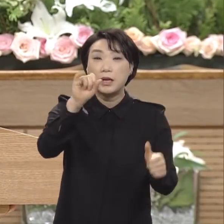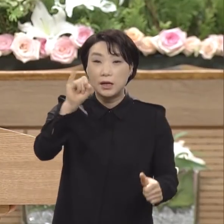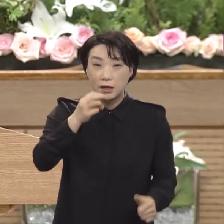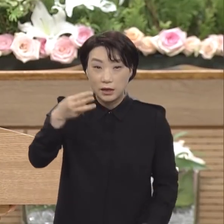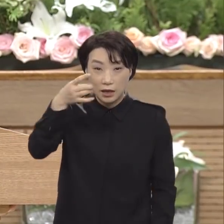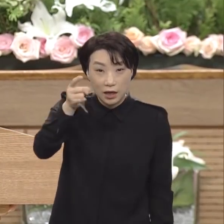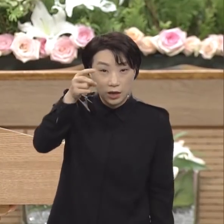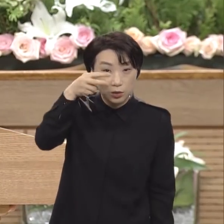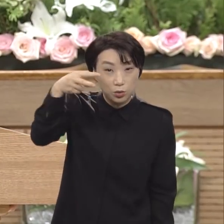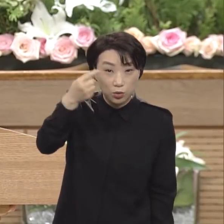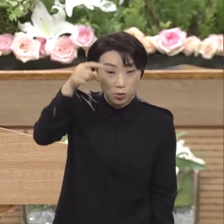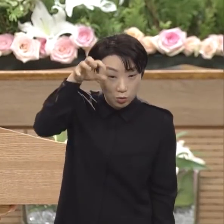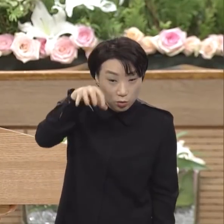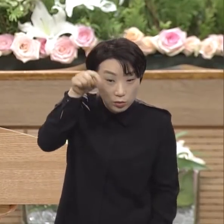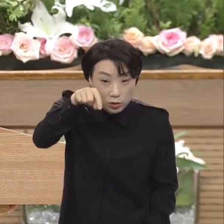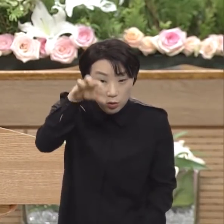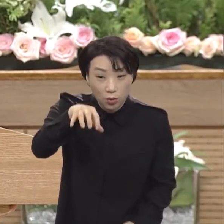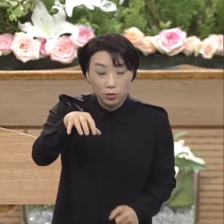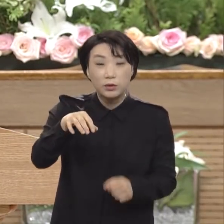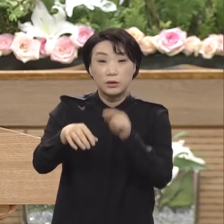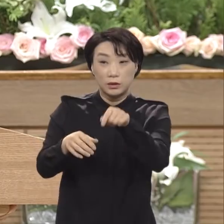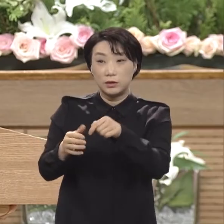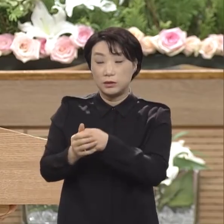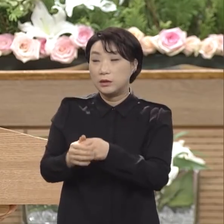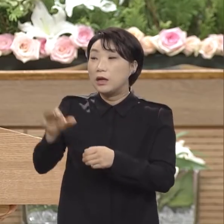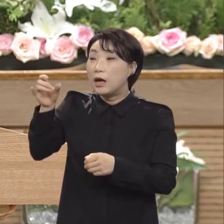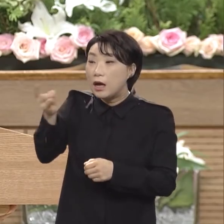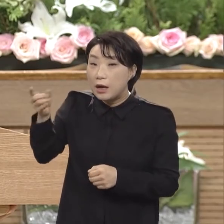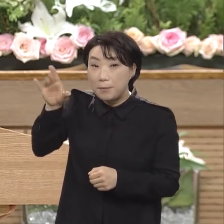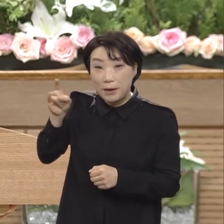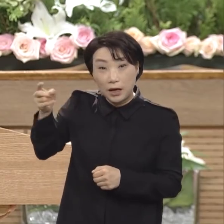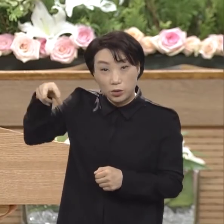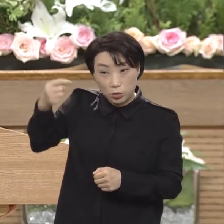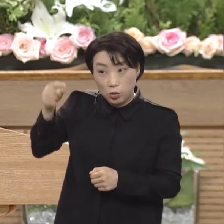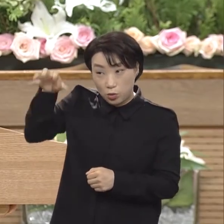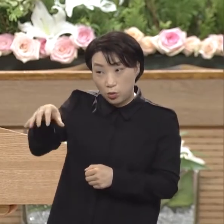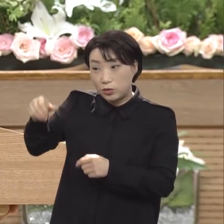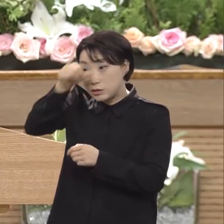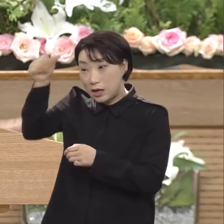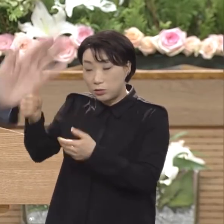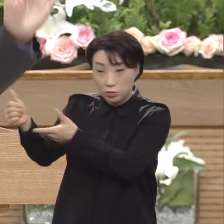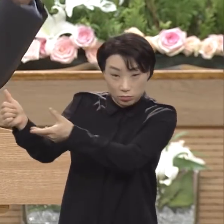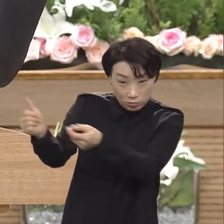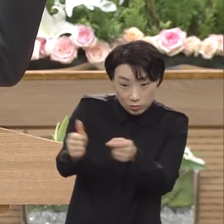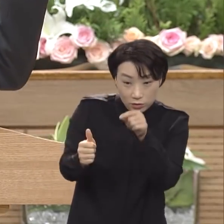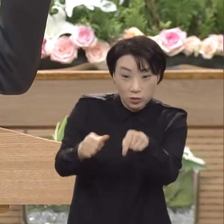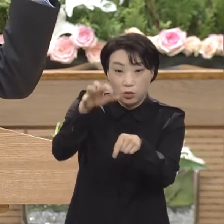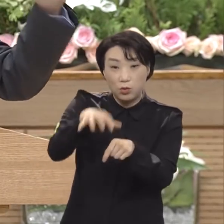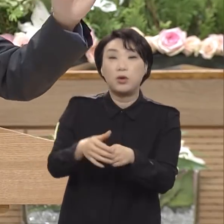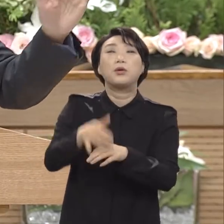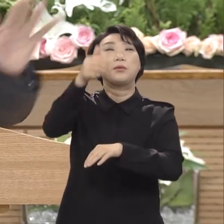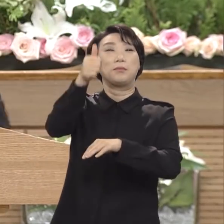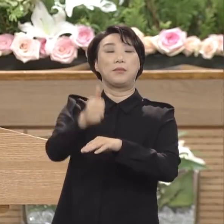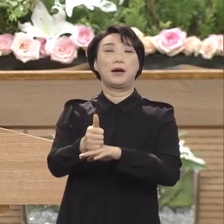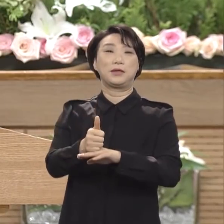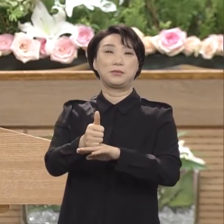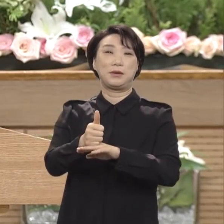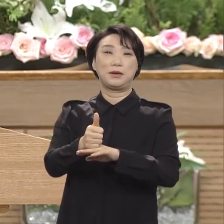밀레도에서 에베소 장로들을 불러놓고 마지막